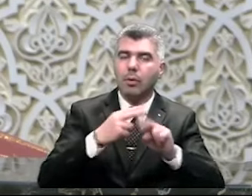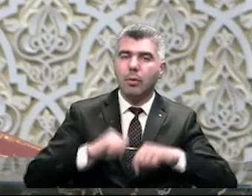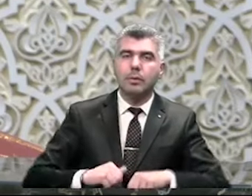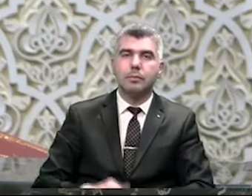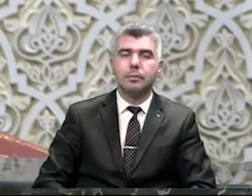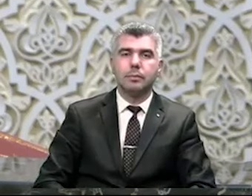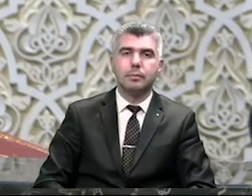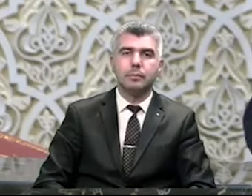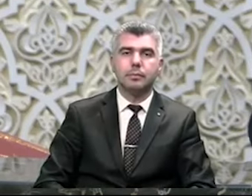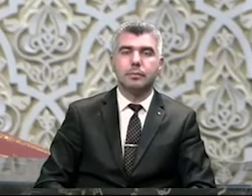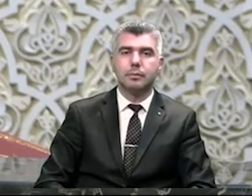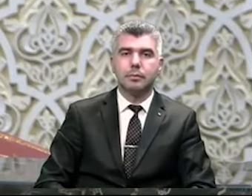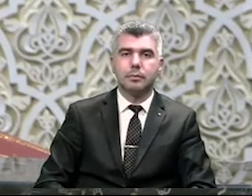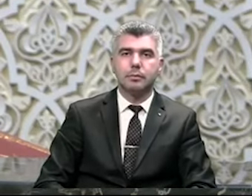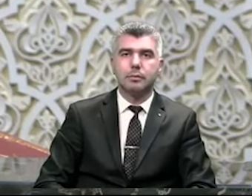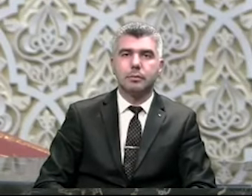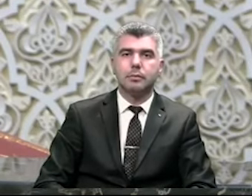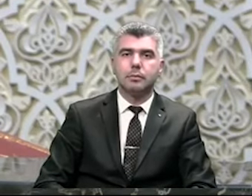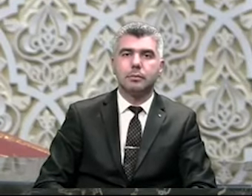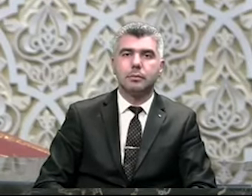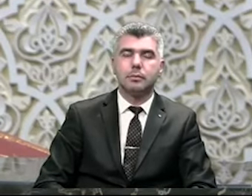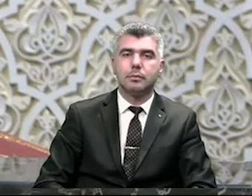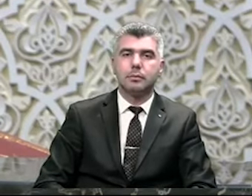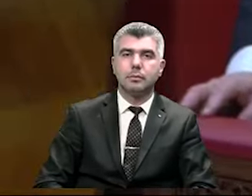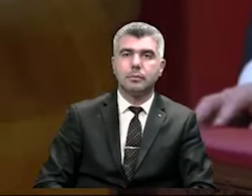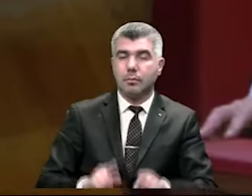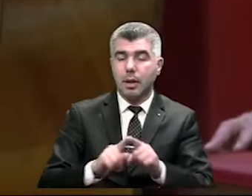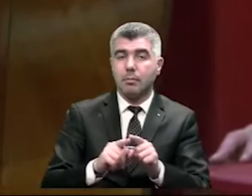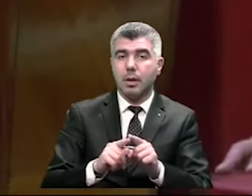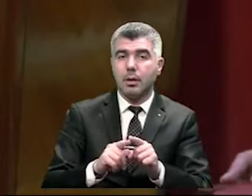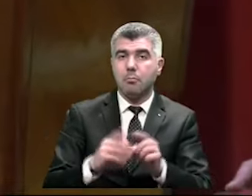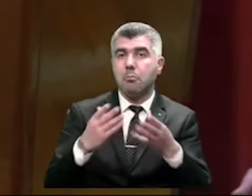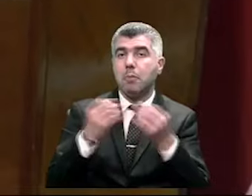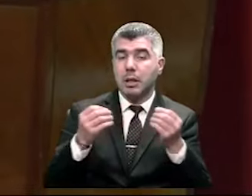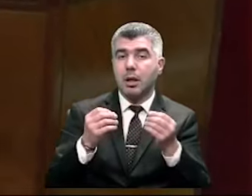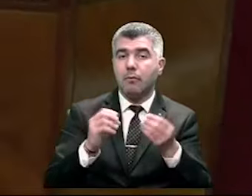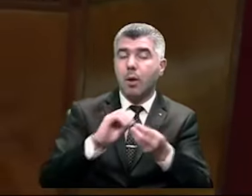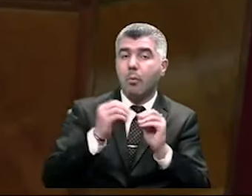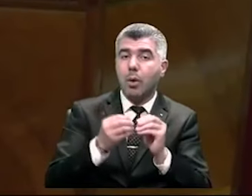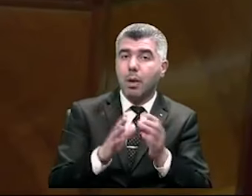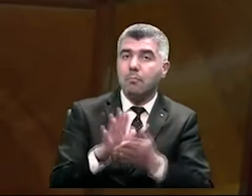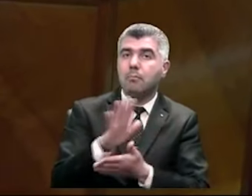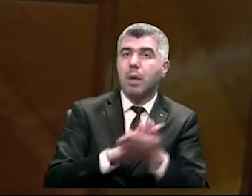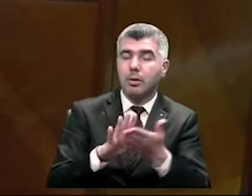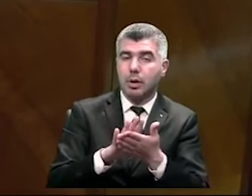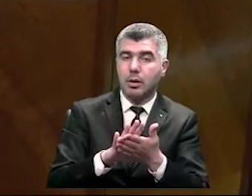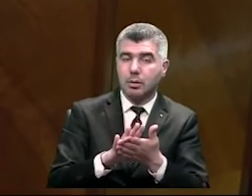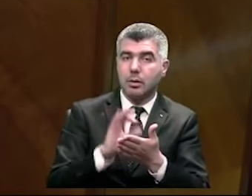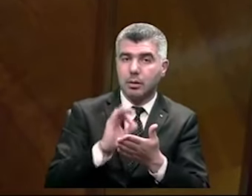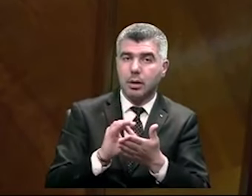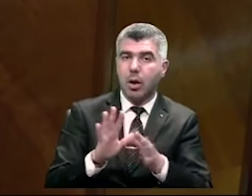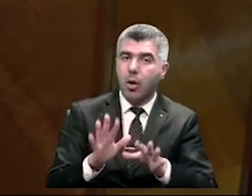التعقيب تفضلوا السيد المستشار جا بعده ديال المشاكل وعده ديال